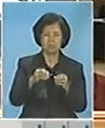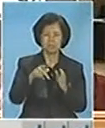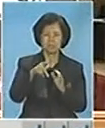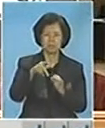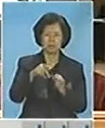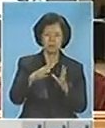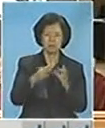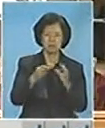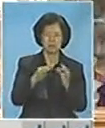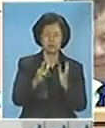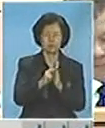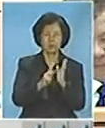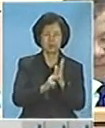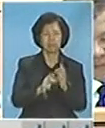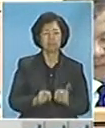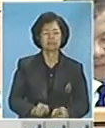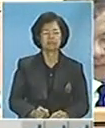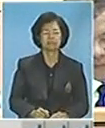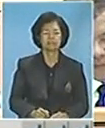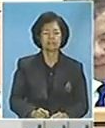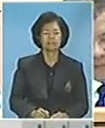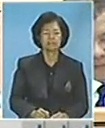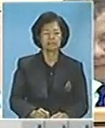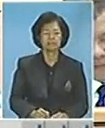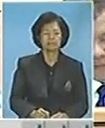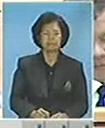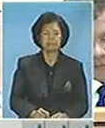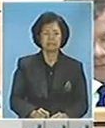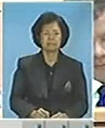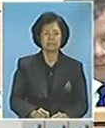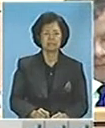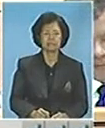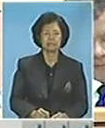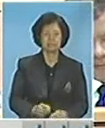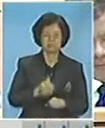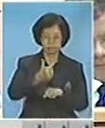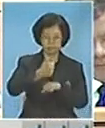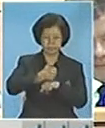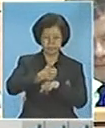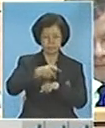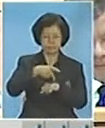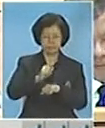ท่านประธานที่เคารพผมวชิระไปทองบัญชีรายชื่อประชาธิปัตย์ท่านประธานครับ